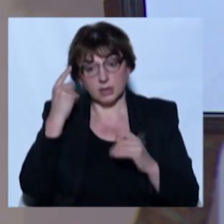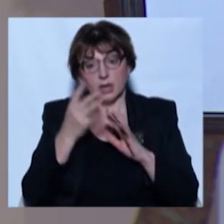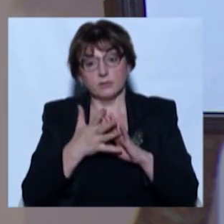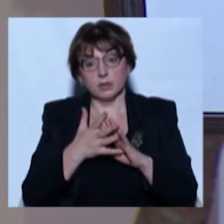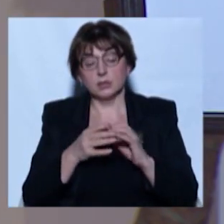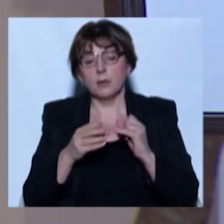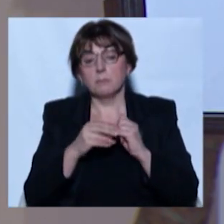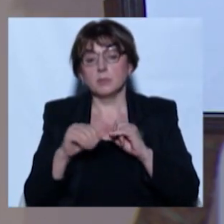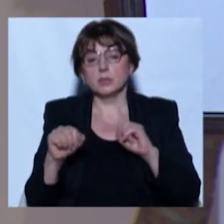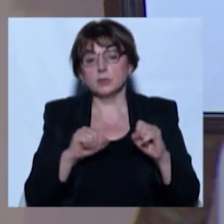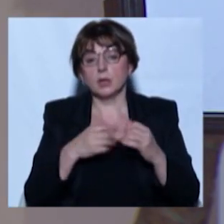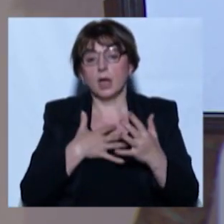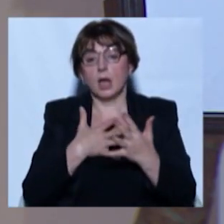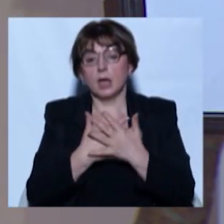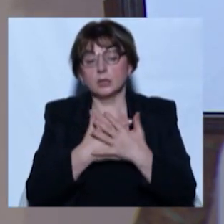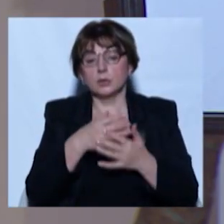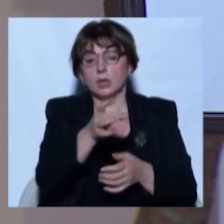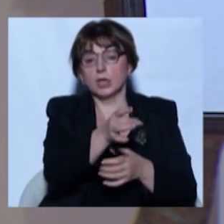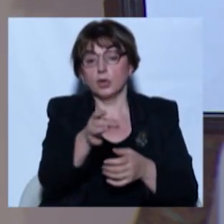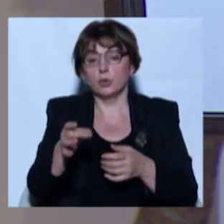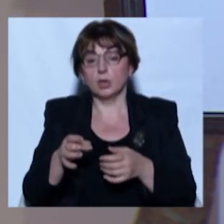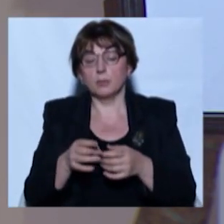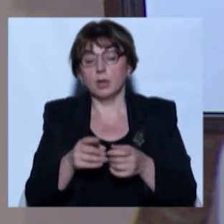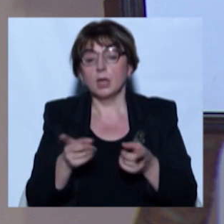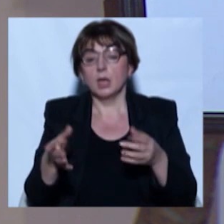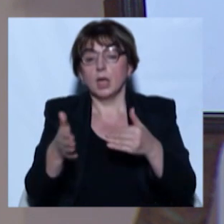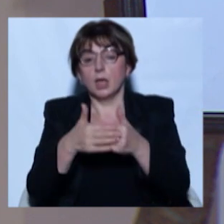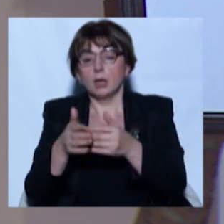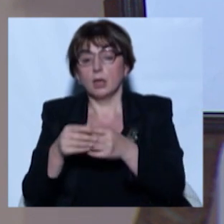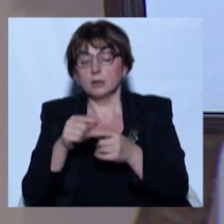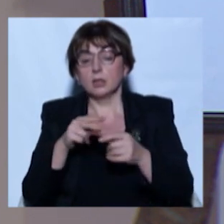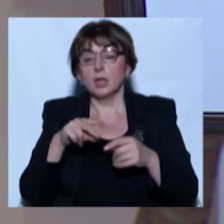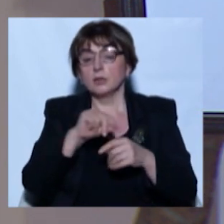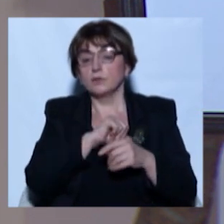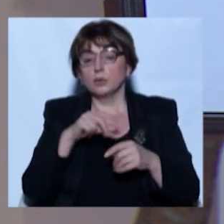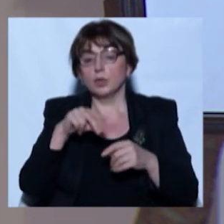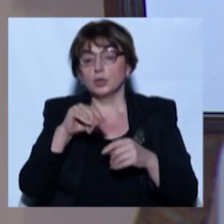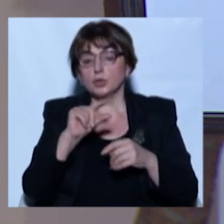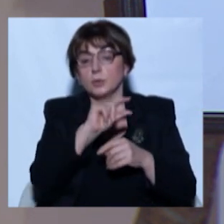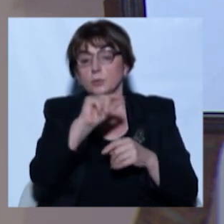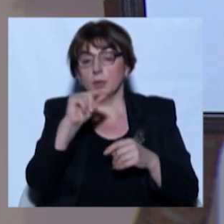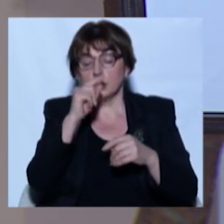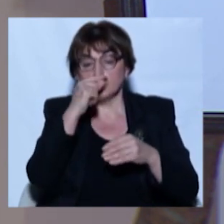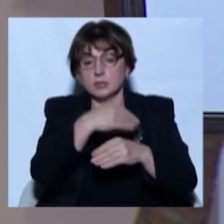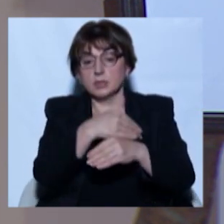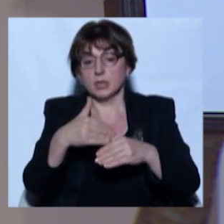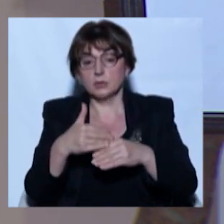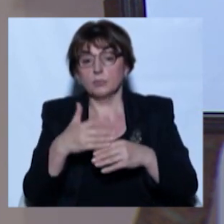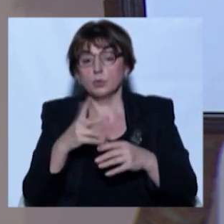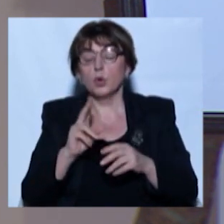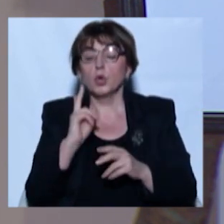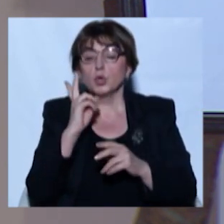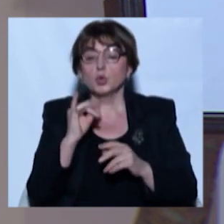რომ მიწისძვრებით აქტიური რეგიონები ემთხვევა ლითოსფეროს ფილების საზღვრებს, რომ